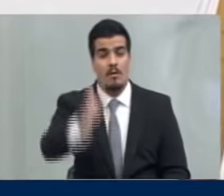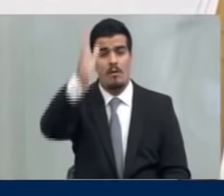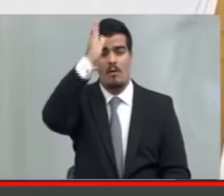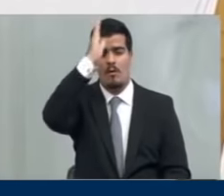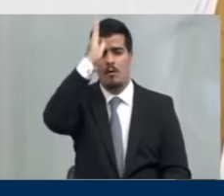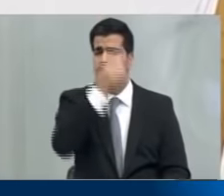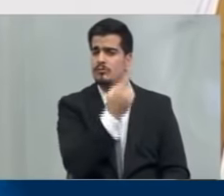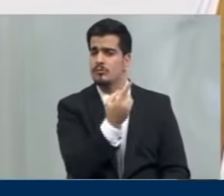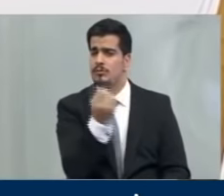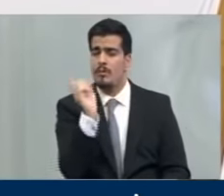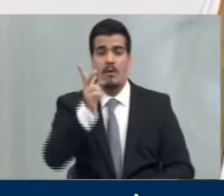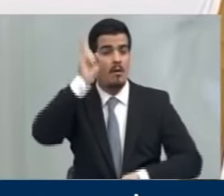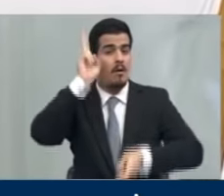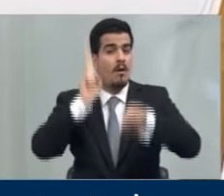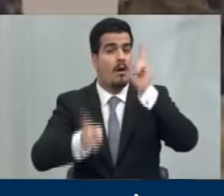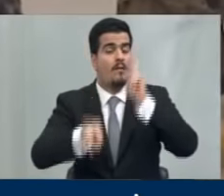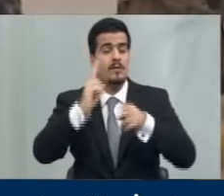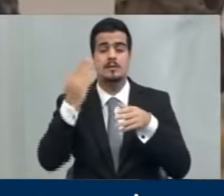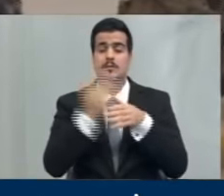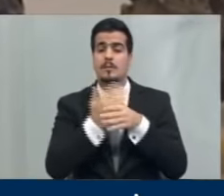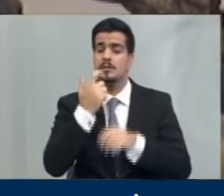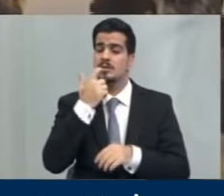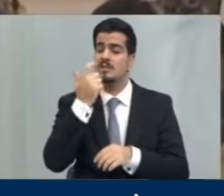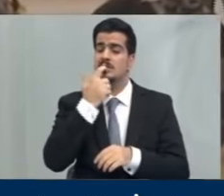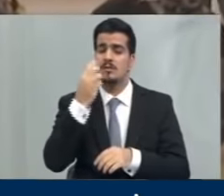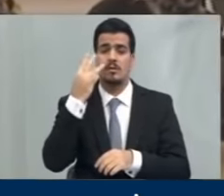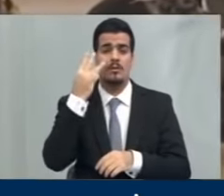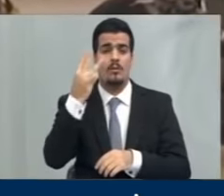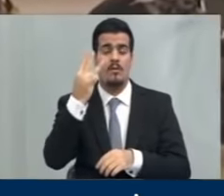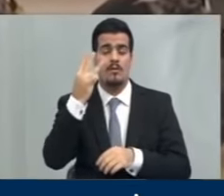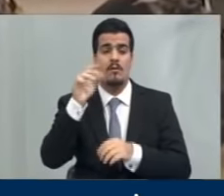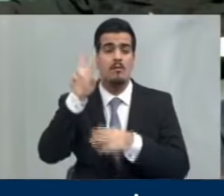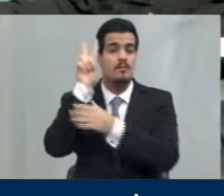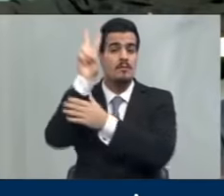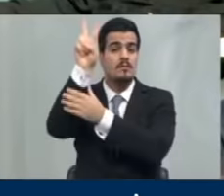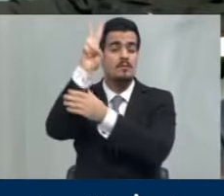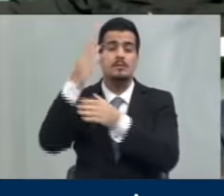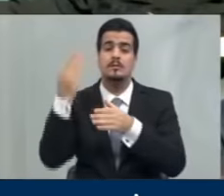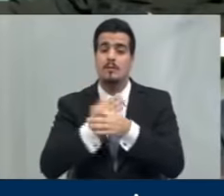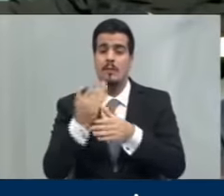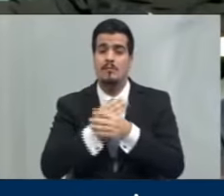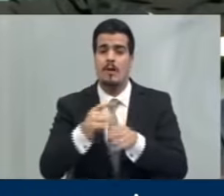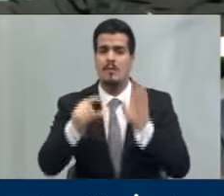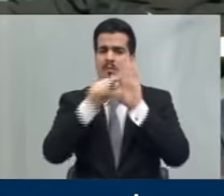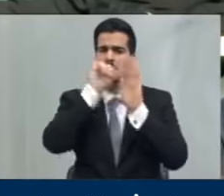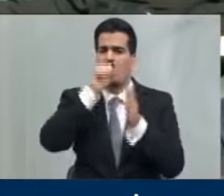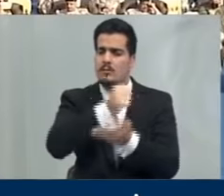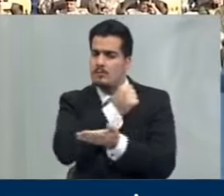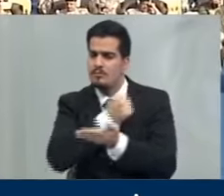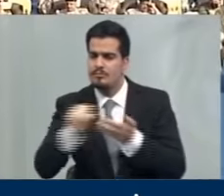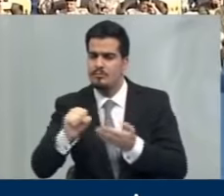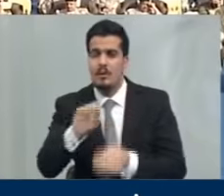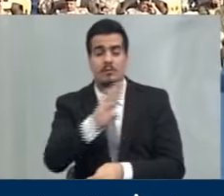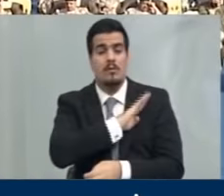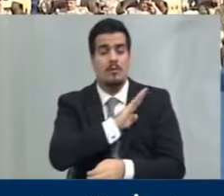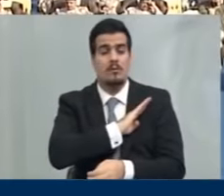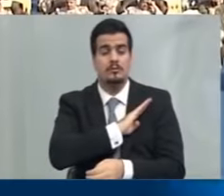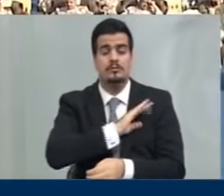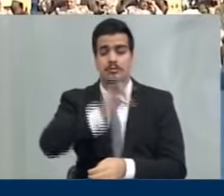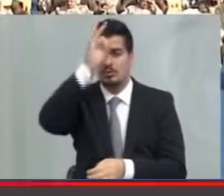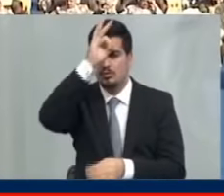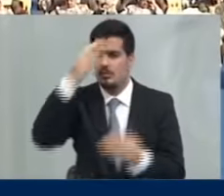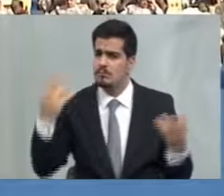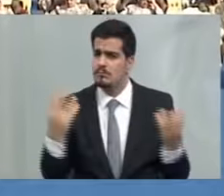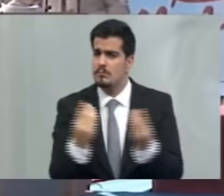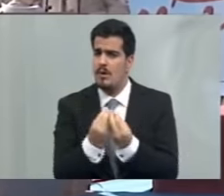العراقيون يحيون الذكرى الثالثة ليوم النصر، وقادة يشيدون بتضحيات الأجهزة الأمنية في تطهير أراضي العراق